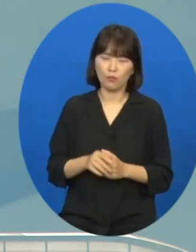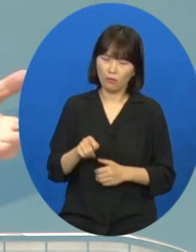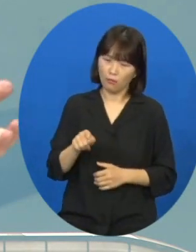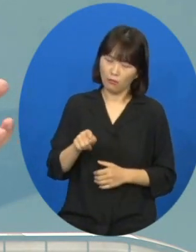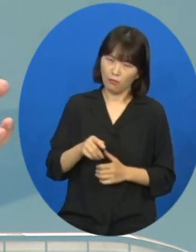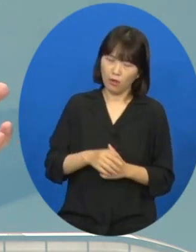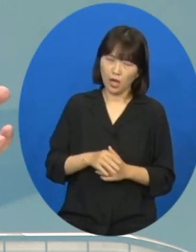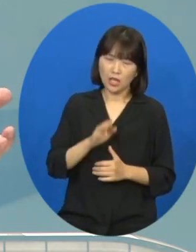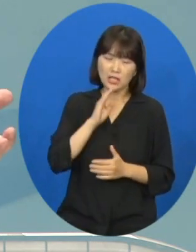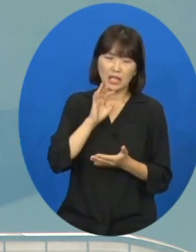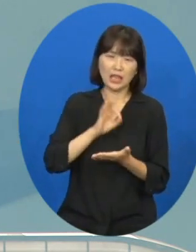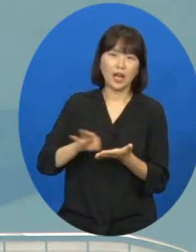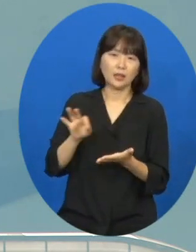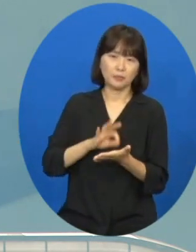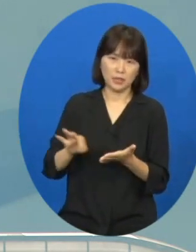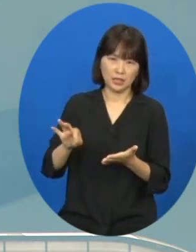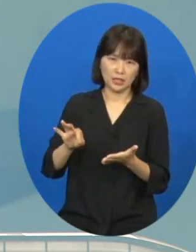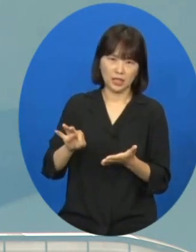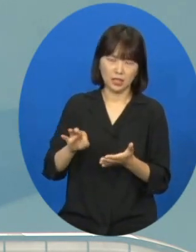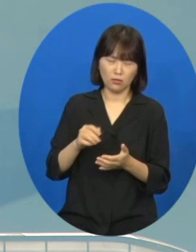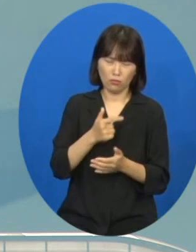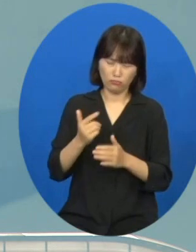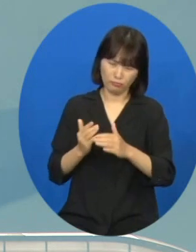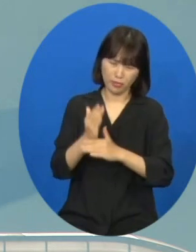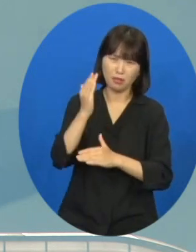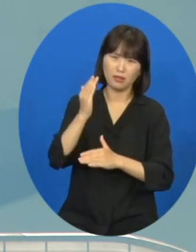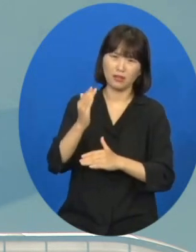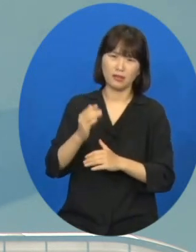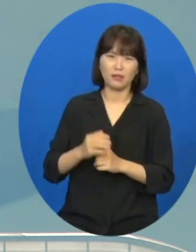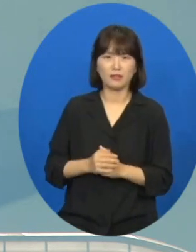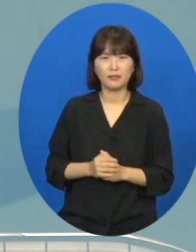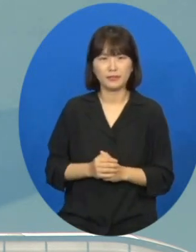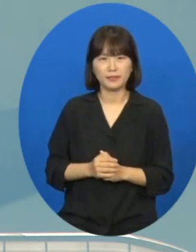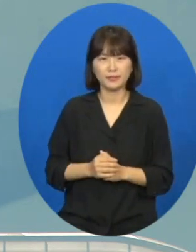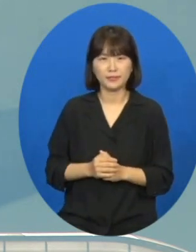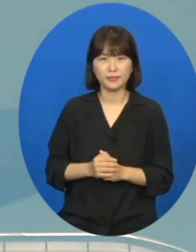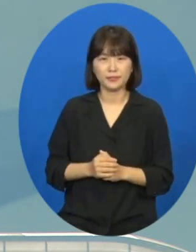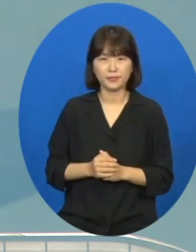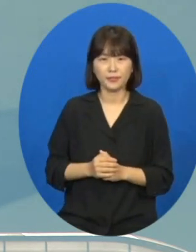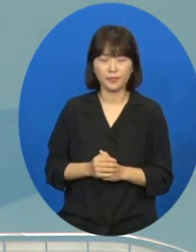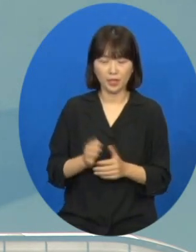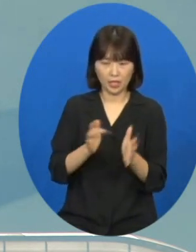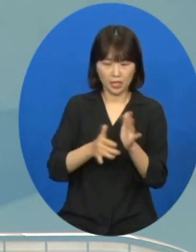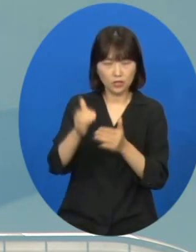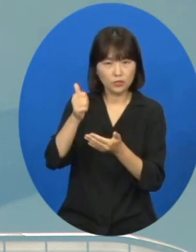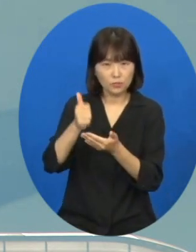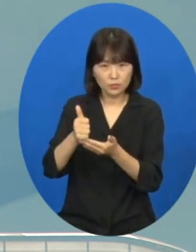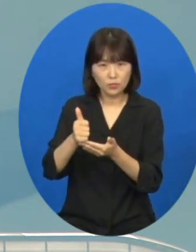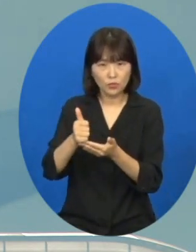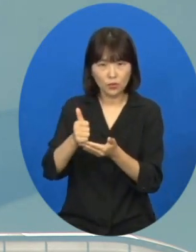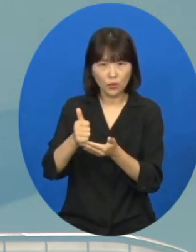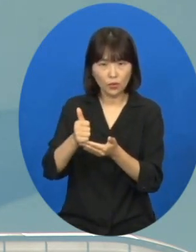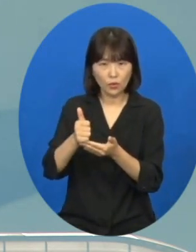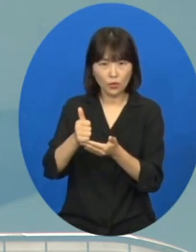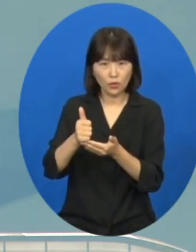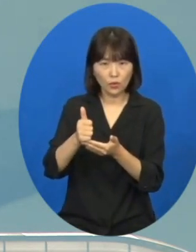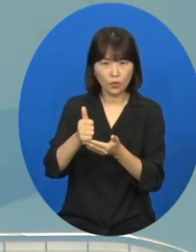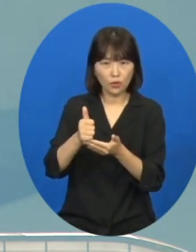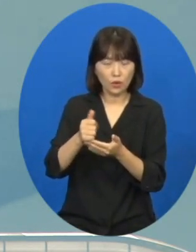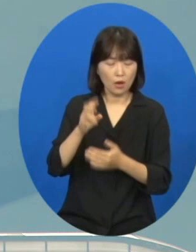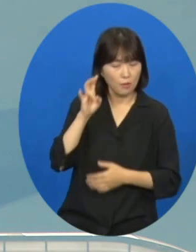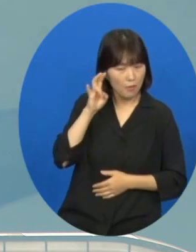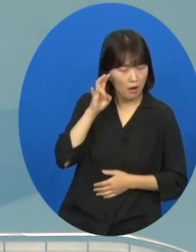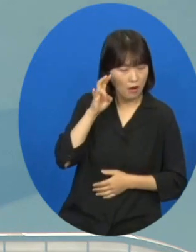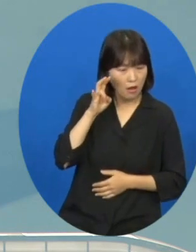이건 낭비잖아요. 이건 지나친 거잖아요. 그리고 예수님께서도 마리아가 그렇게 하려고